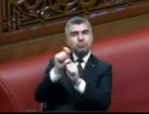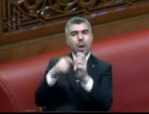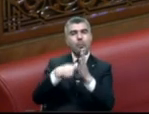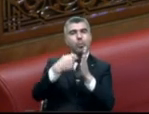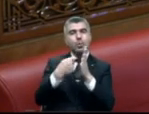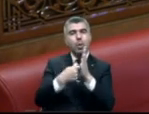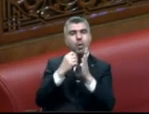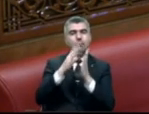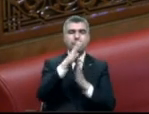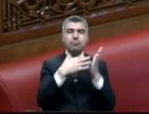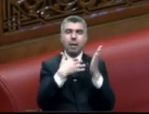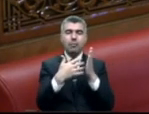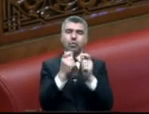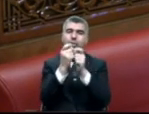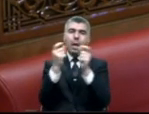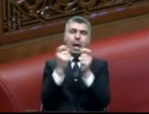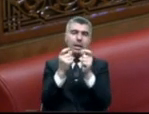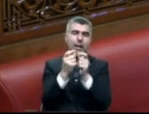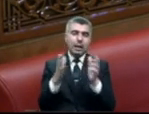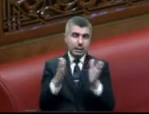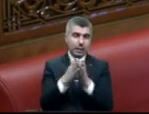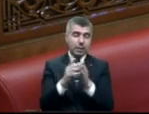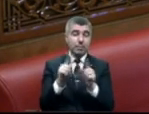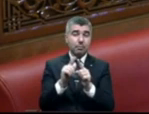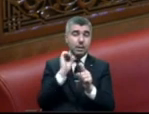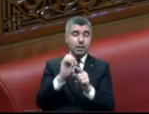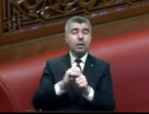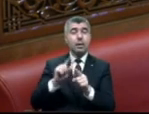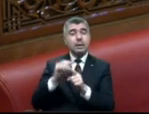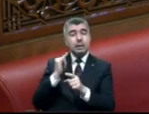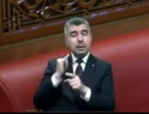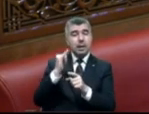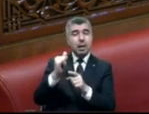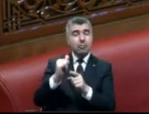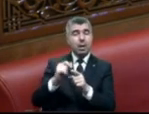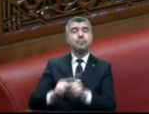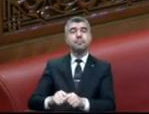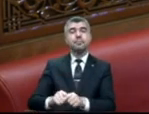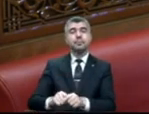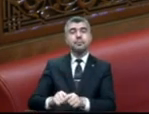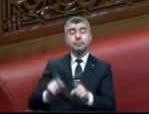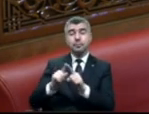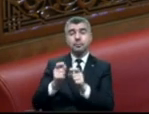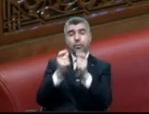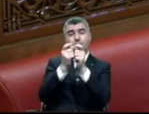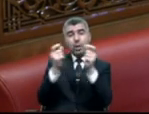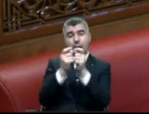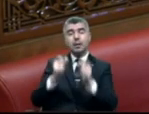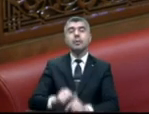خدمات جديدة لفائدة المقاولات الصغرى منها العرض المتعلق بالاستدامة والتنافسية من هذا النوع من